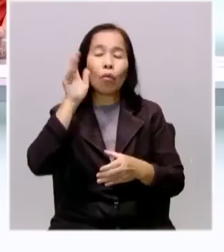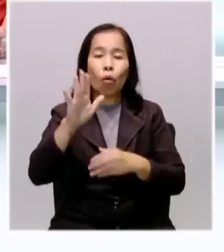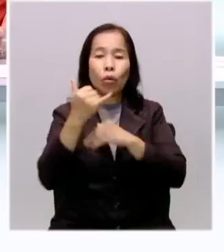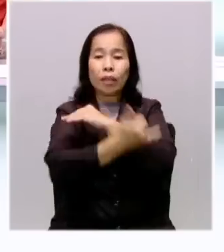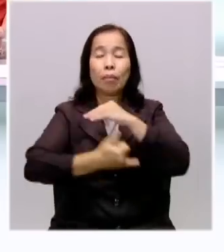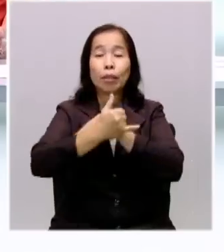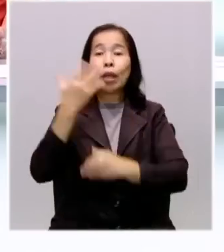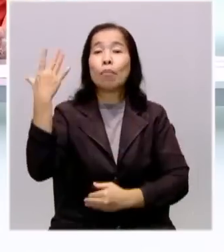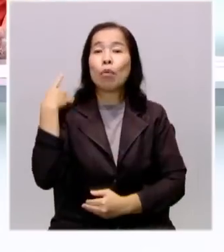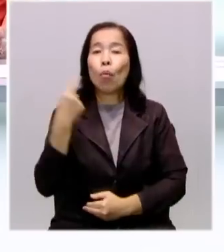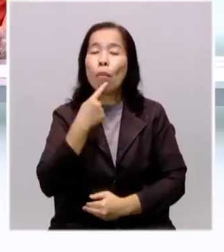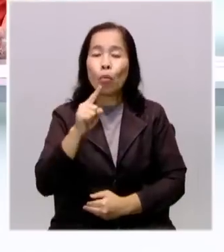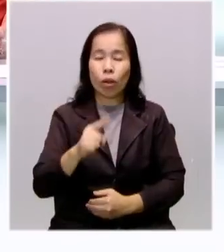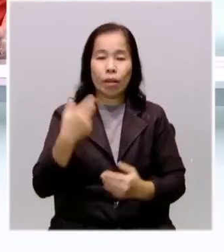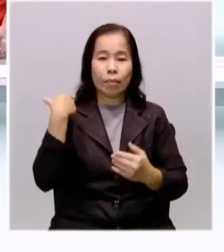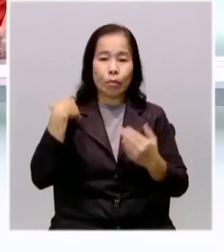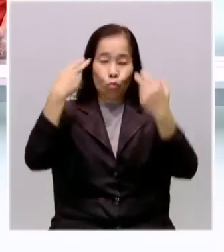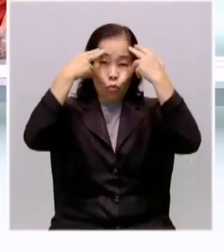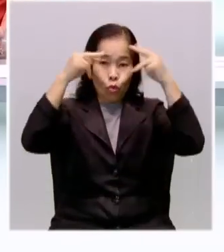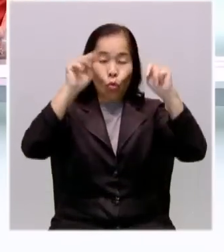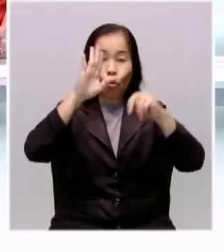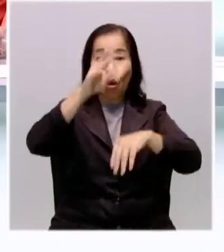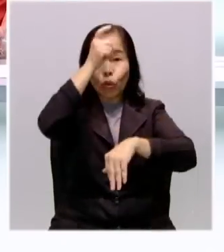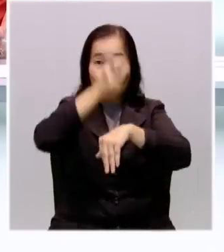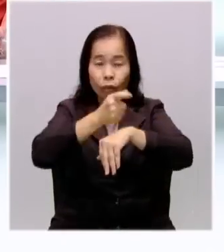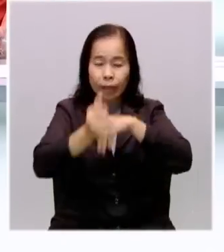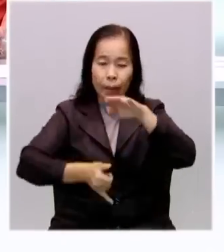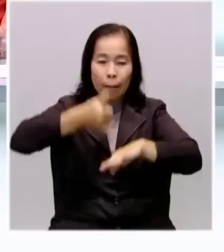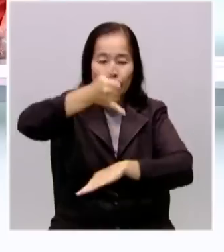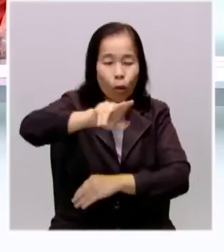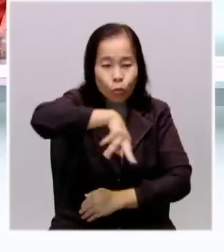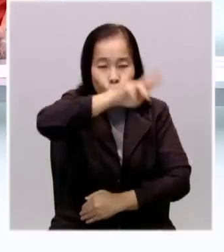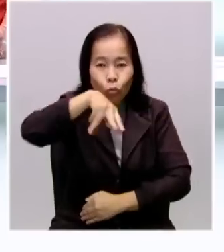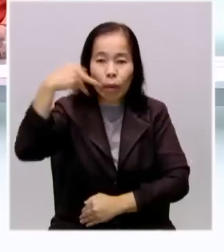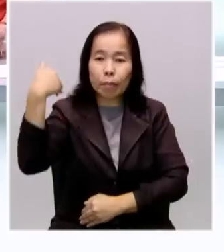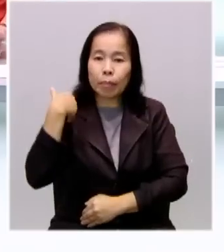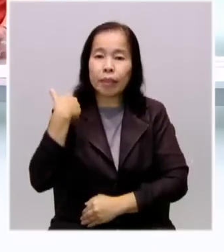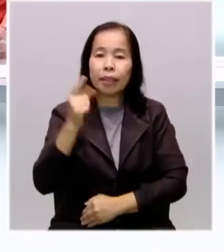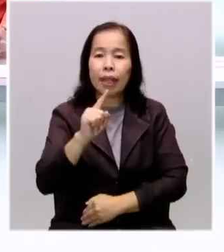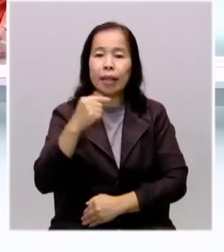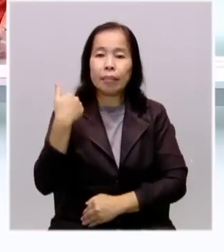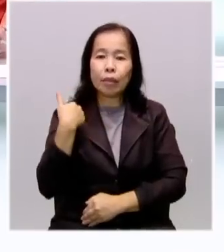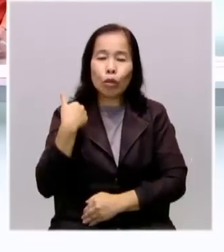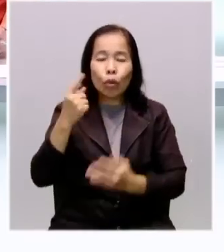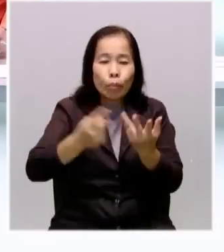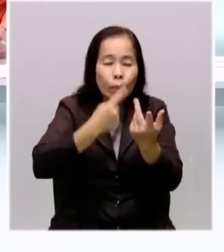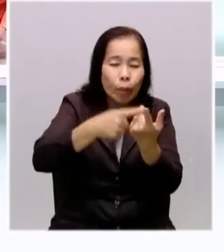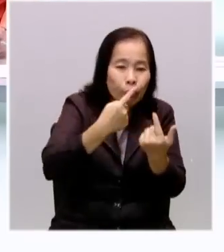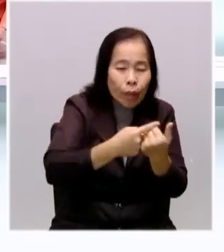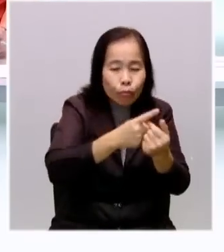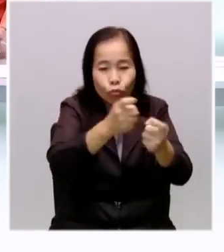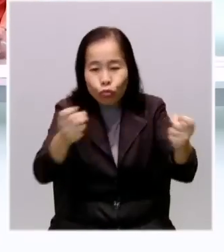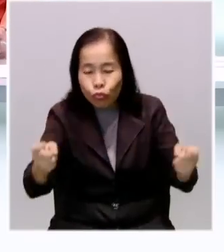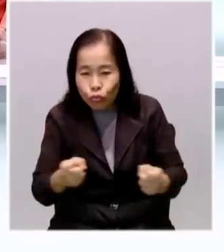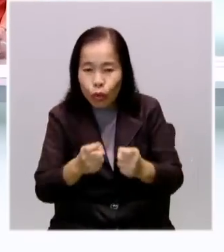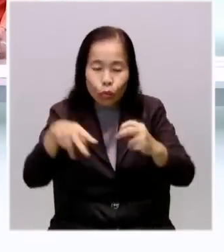เมื่อวานนี้ค่ะทางประธานาธิบดีของตุรกีมีการลงพื้นที่ไปทางตอนใต้ของประเทศซึ่งเป็นจุดที่เกิดแผ่นดินไหวเพื่อไปตรวจสอบความเสียห